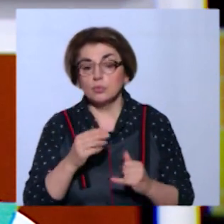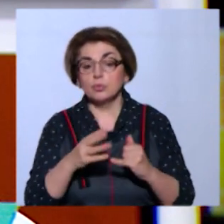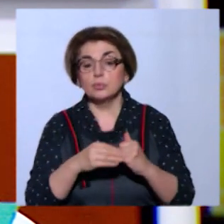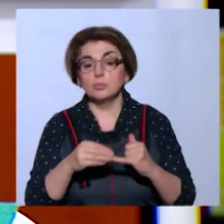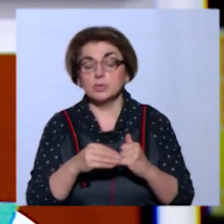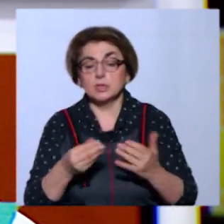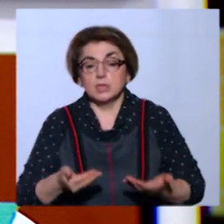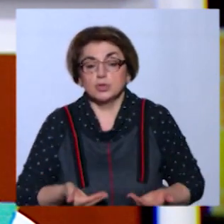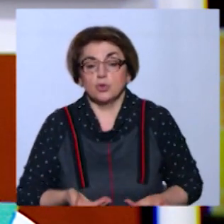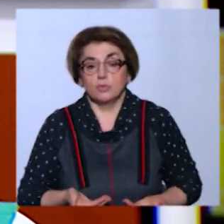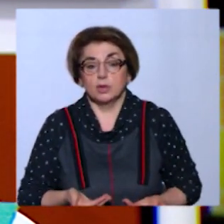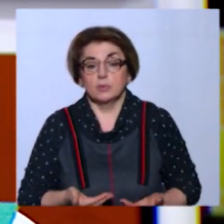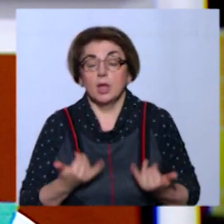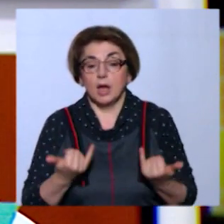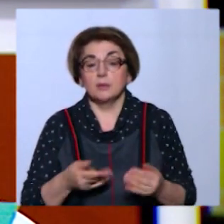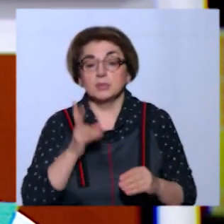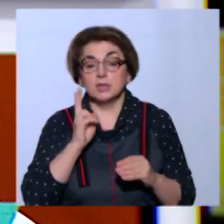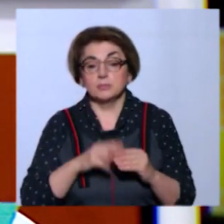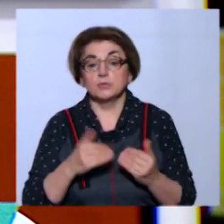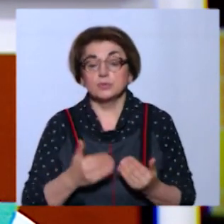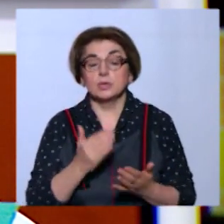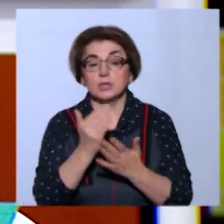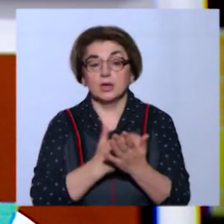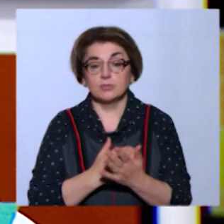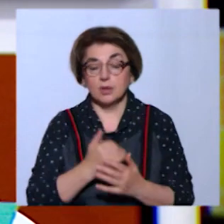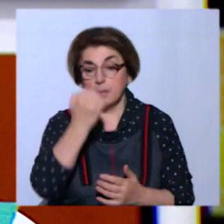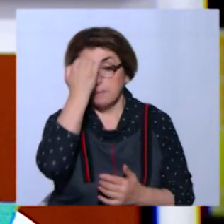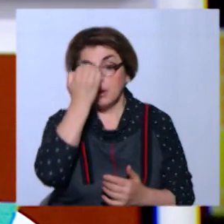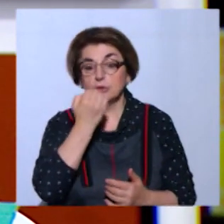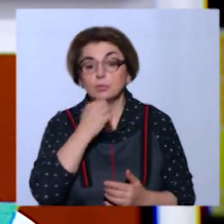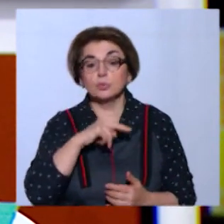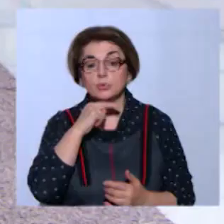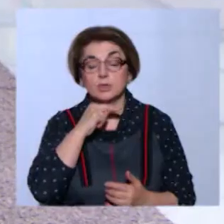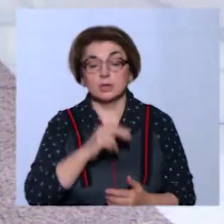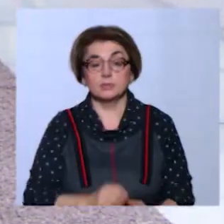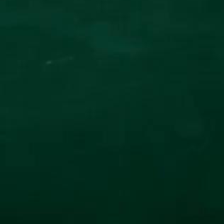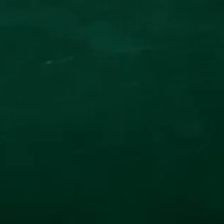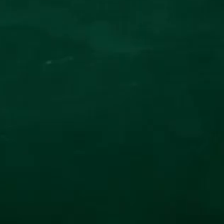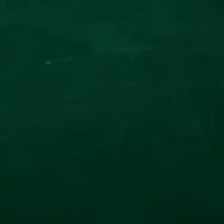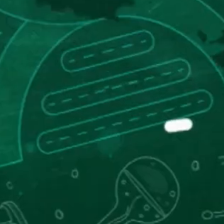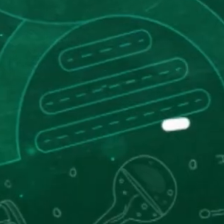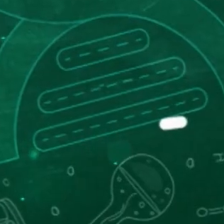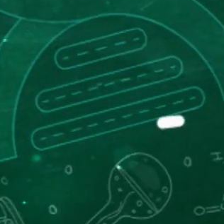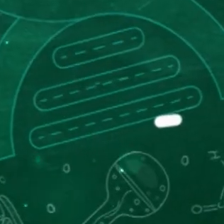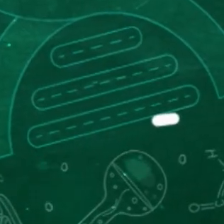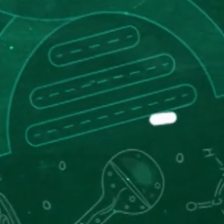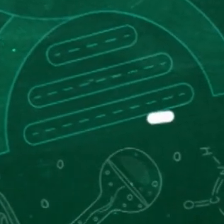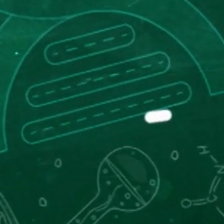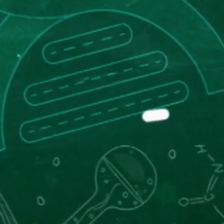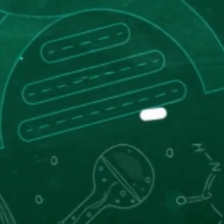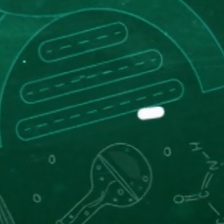ხმელეთზე ცხოვრებას. ამით დასრულდა ჩვენი გაკვეთილი. გმადლობთ ყურადღებისათვის.